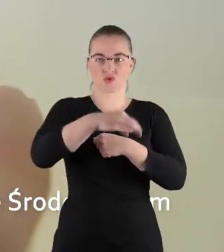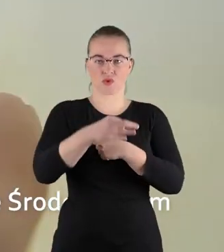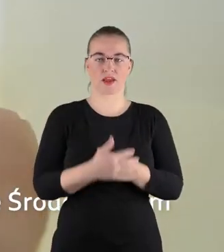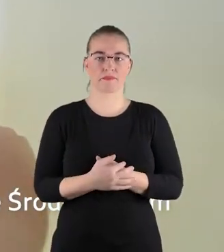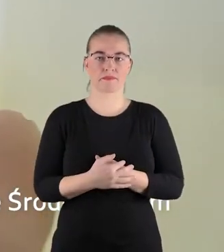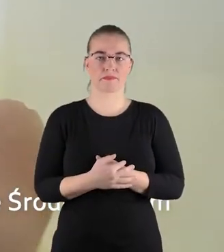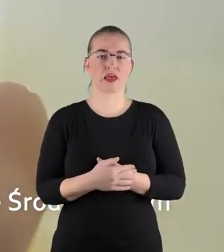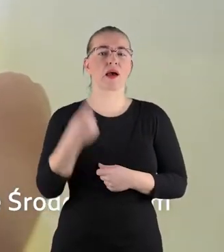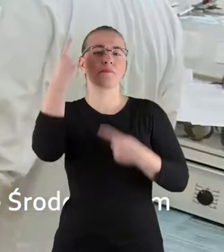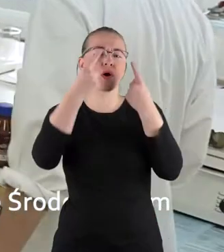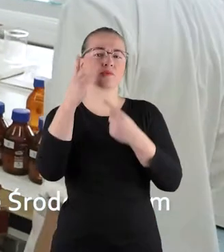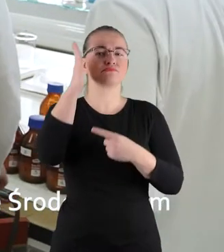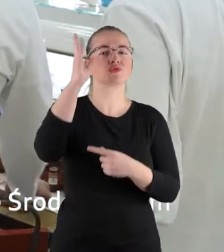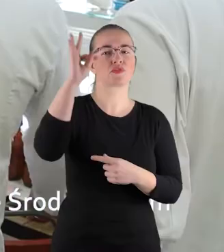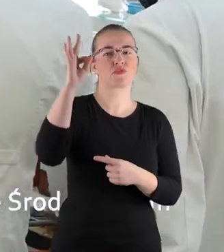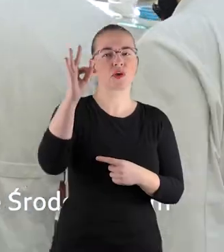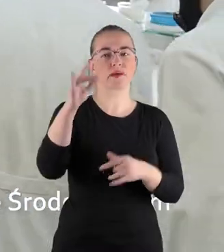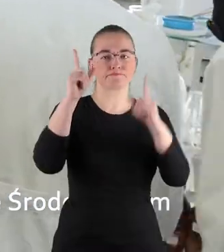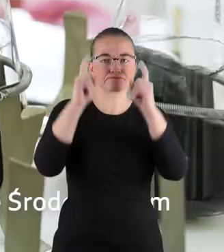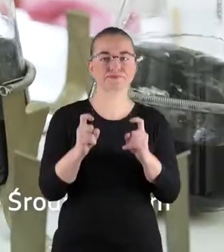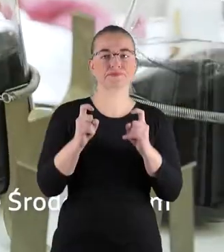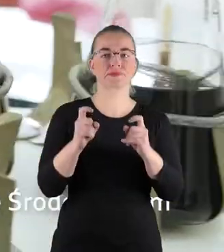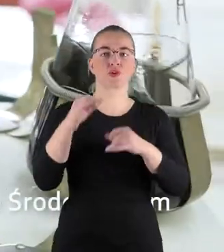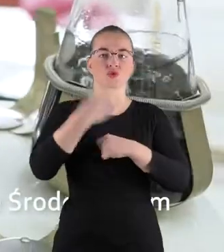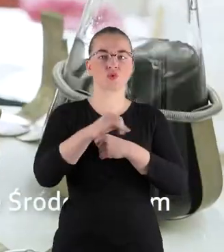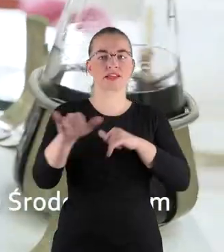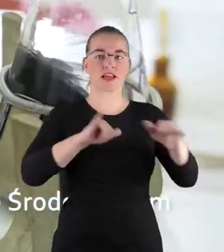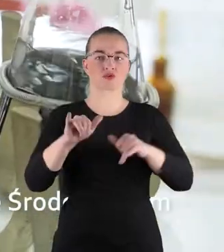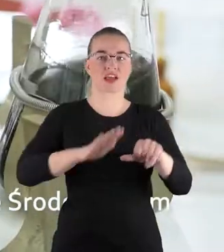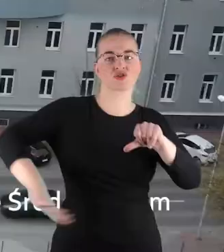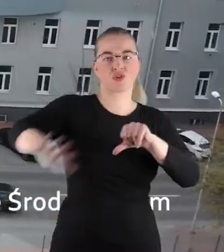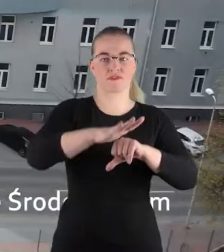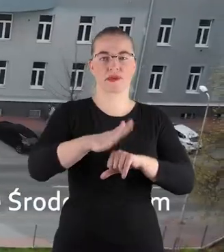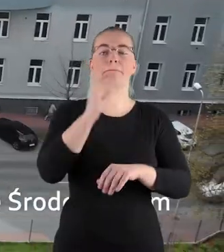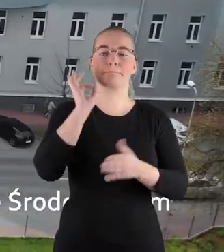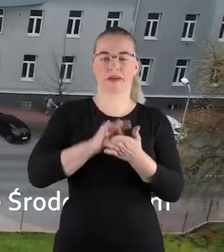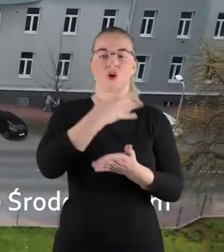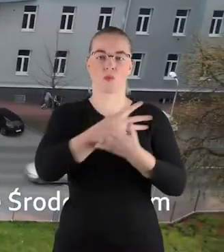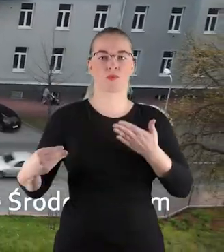przyszłości już dziś i rozpocznij studia na kierunku zarządzanie środowiskiem. Na pewno się opłaci.